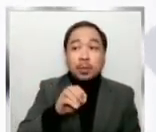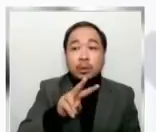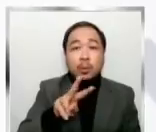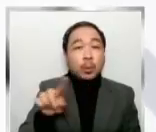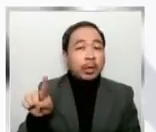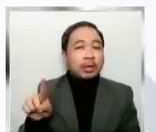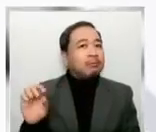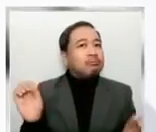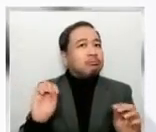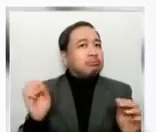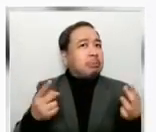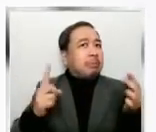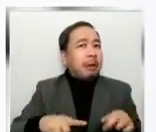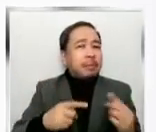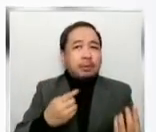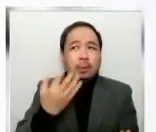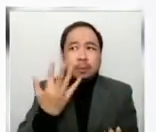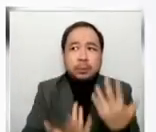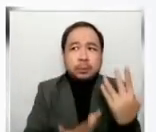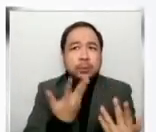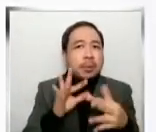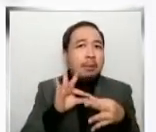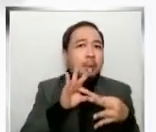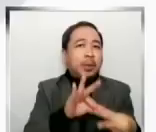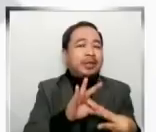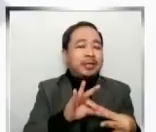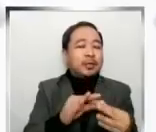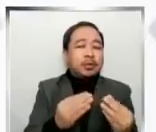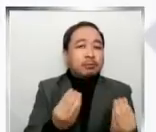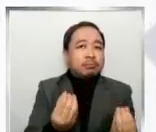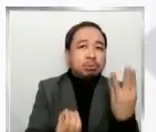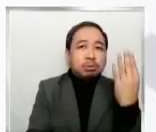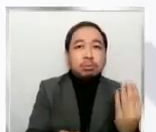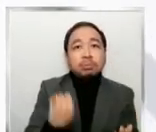to firecrackers. Malaking bagay po itong